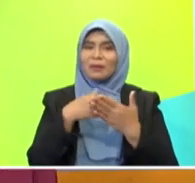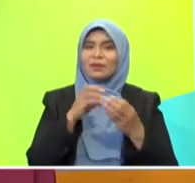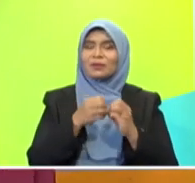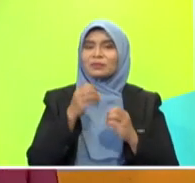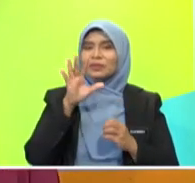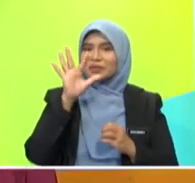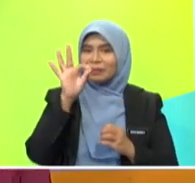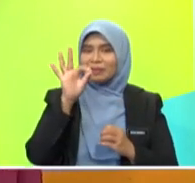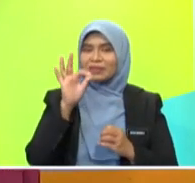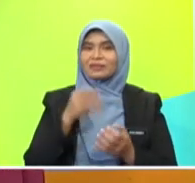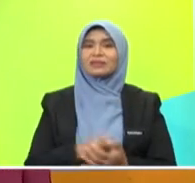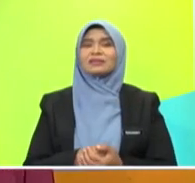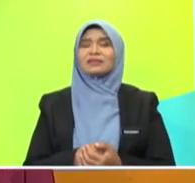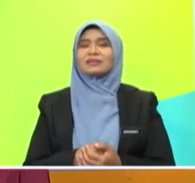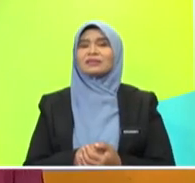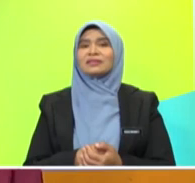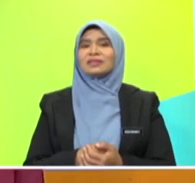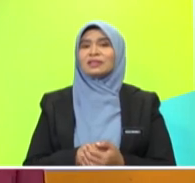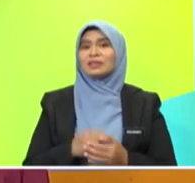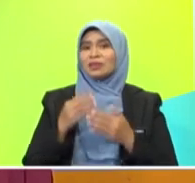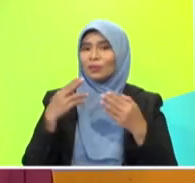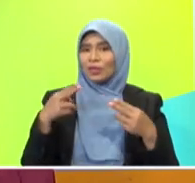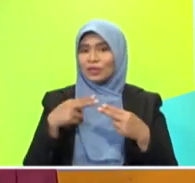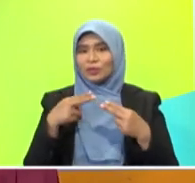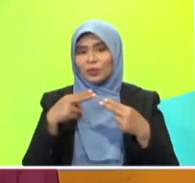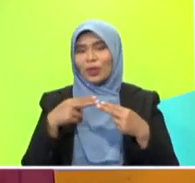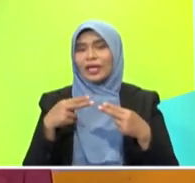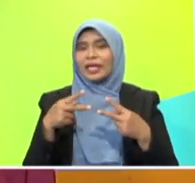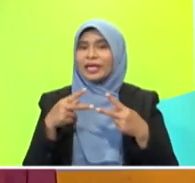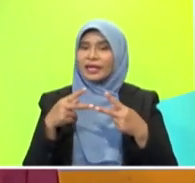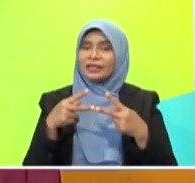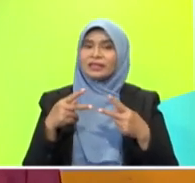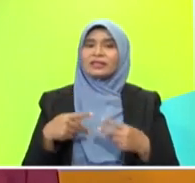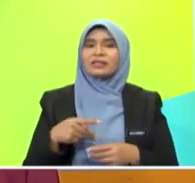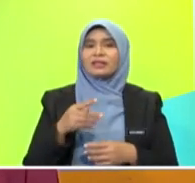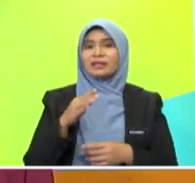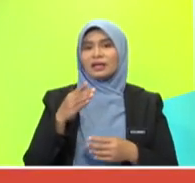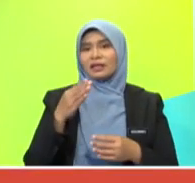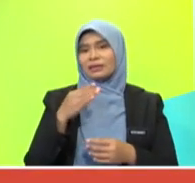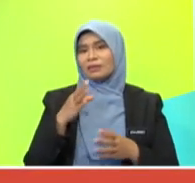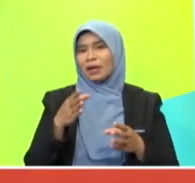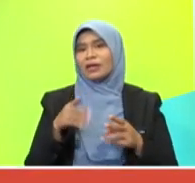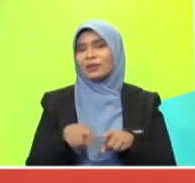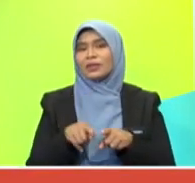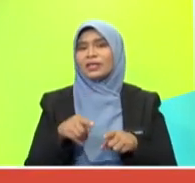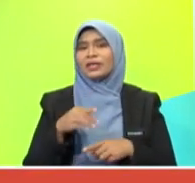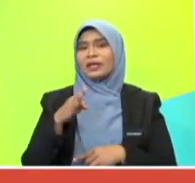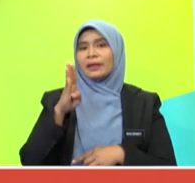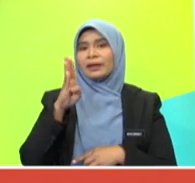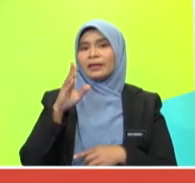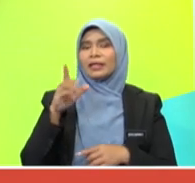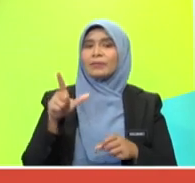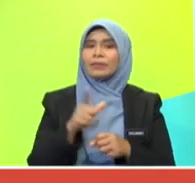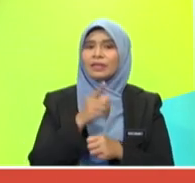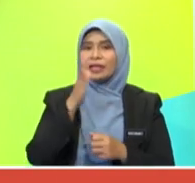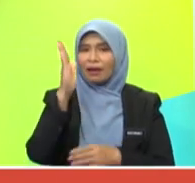kamu pilih Padang kan tiga peta sama ada menyerong menegak dan juga melintang tanda